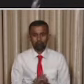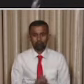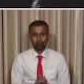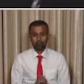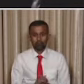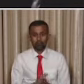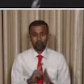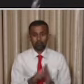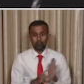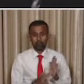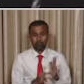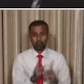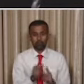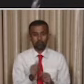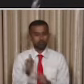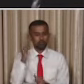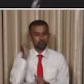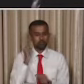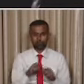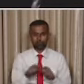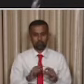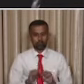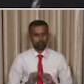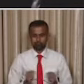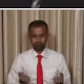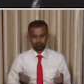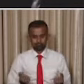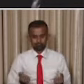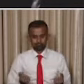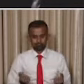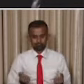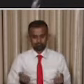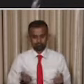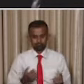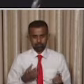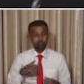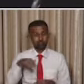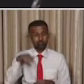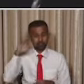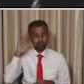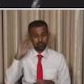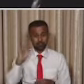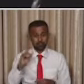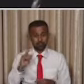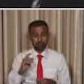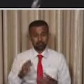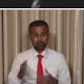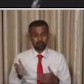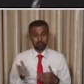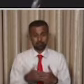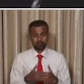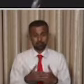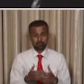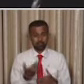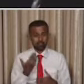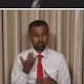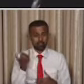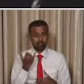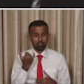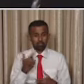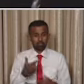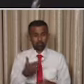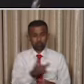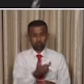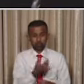විමුක්ති පෙරමුණේ ඉතිහාසයේ එසේ නෙවෙයි. අපි බොහෝ කලක් යකඩ ගැටෙන අමීරි සද්දය, උණ්ඩේ